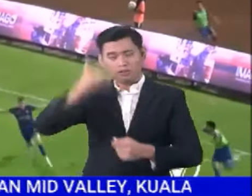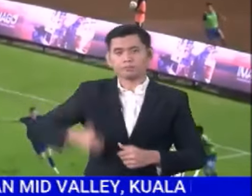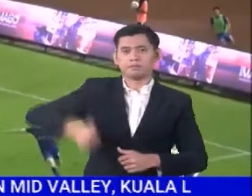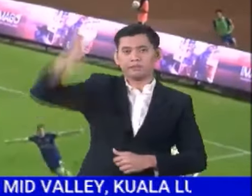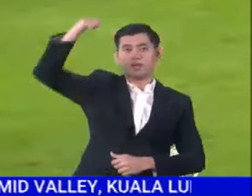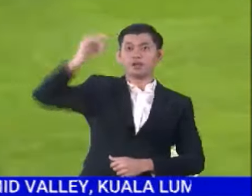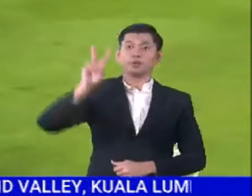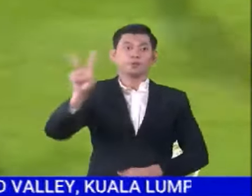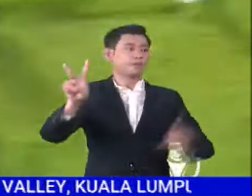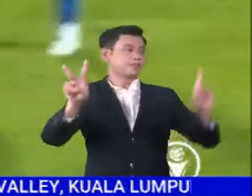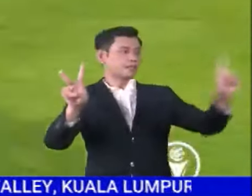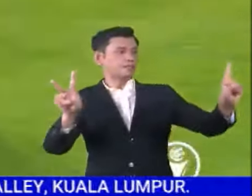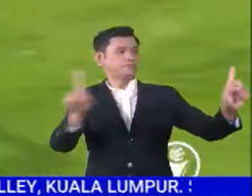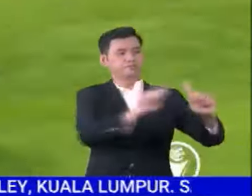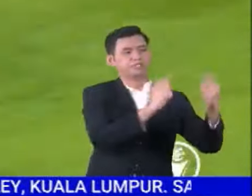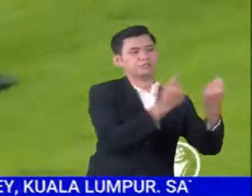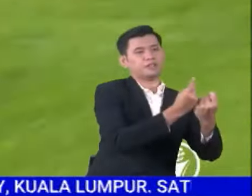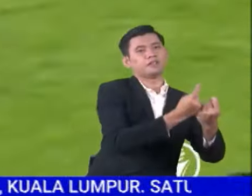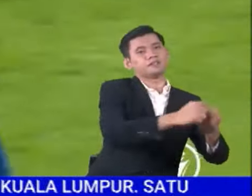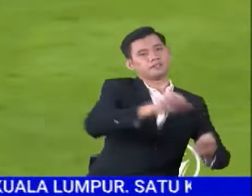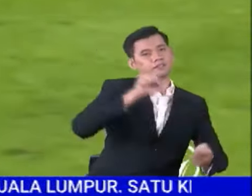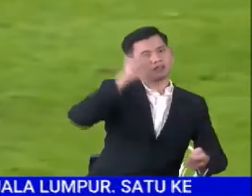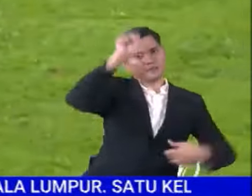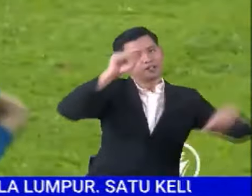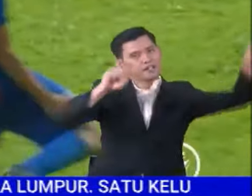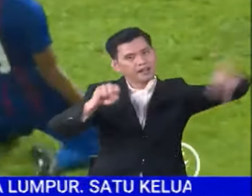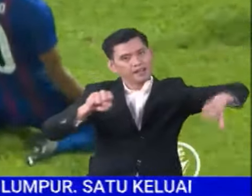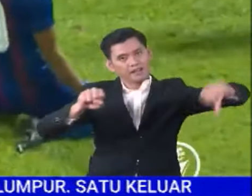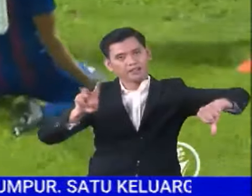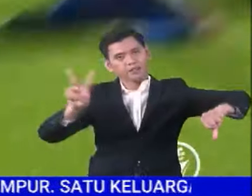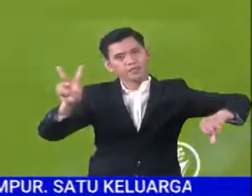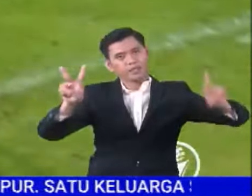2-1 Kyuhyun the lounge